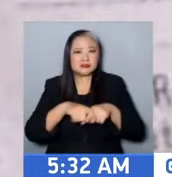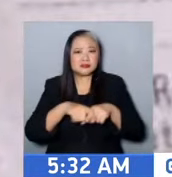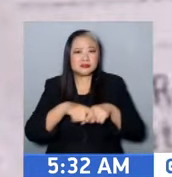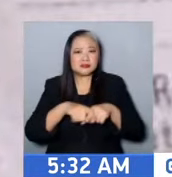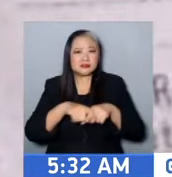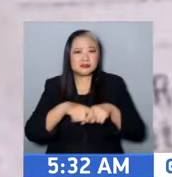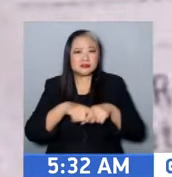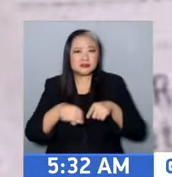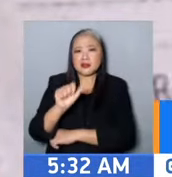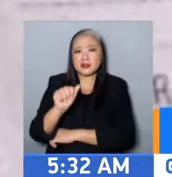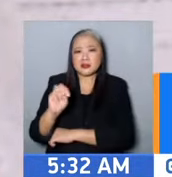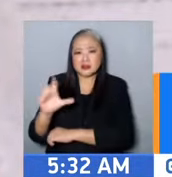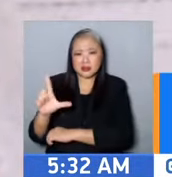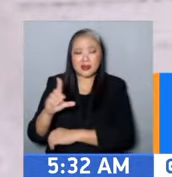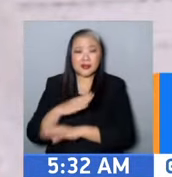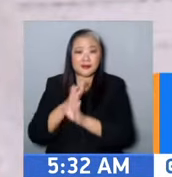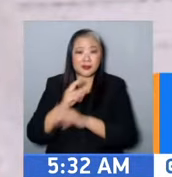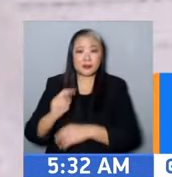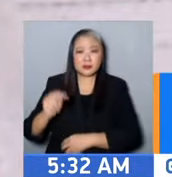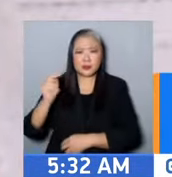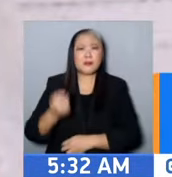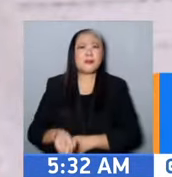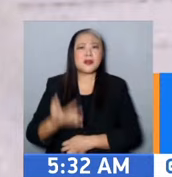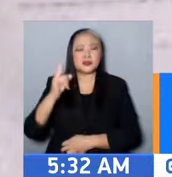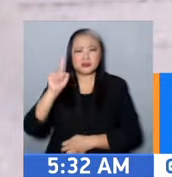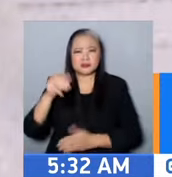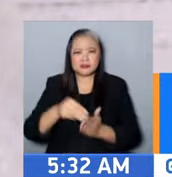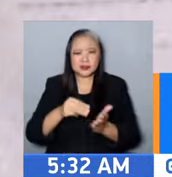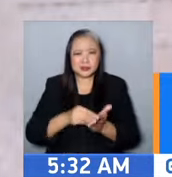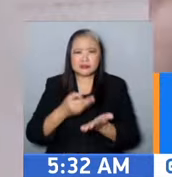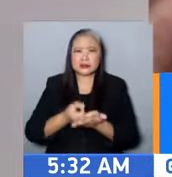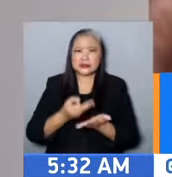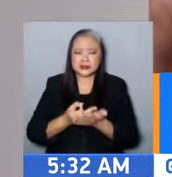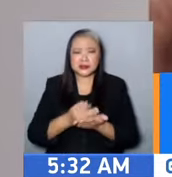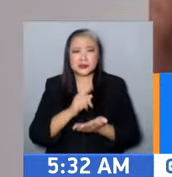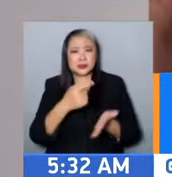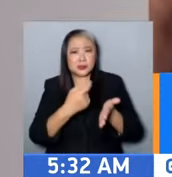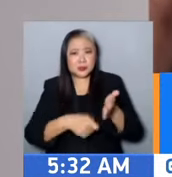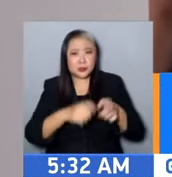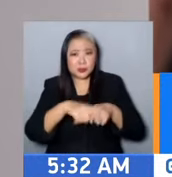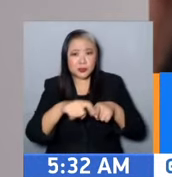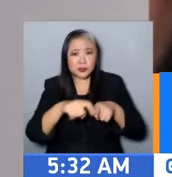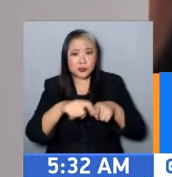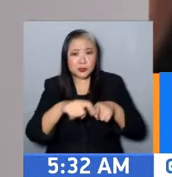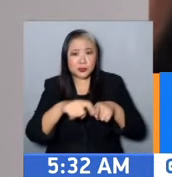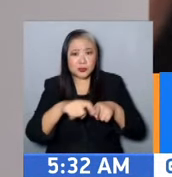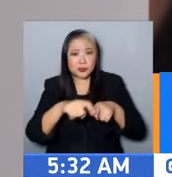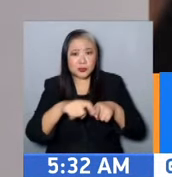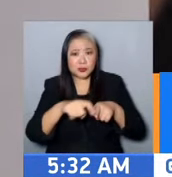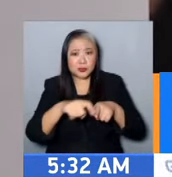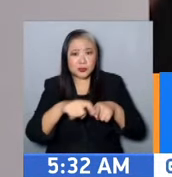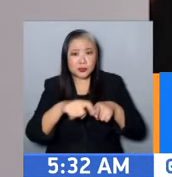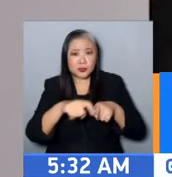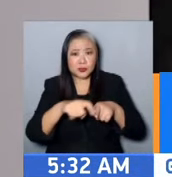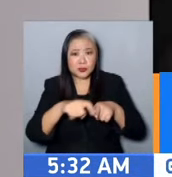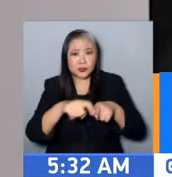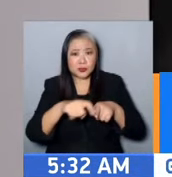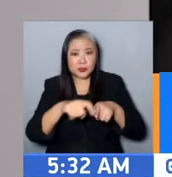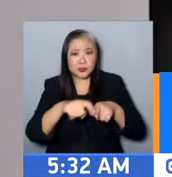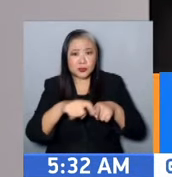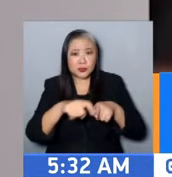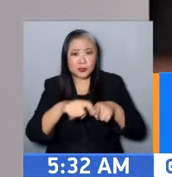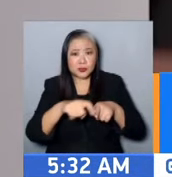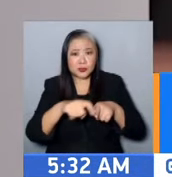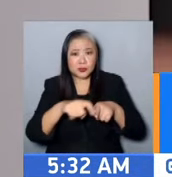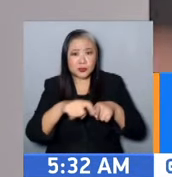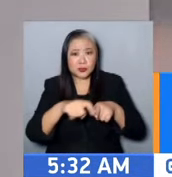mahigit ₱1,000,000 ang kanyang bill para sa buwan ng Abril. Paliwanag ng Northern Davao Electric Cooperative, nagkamali raw sa